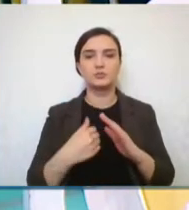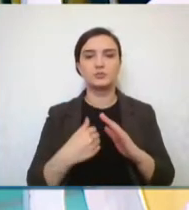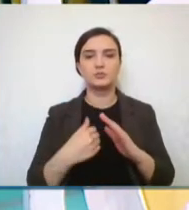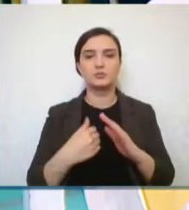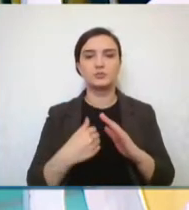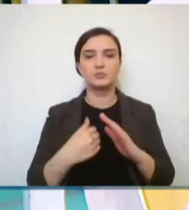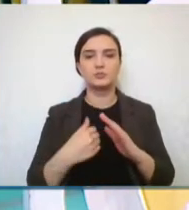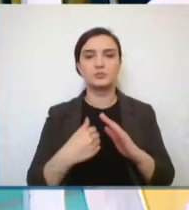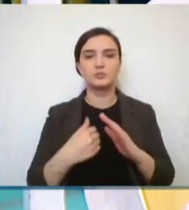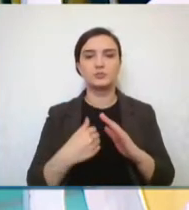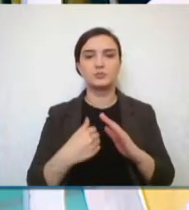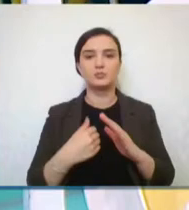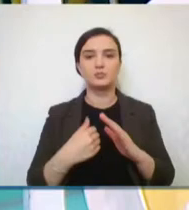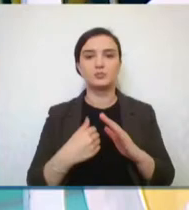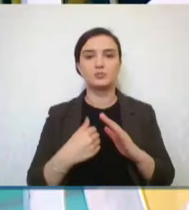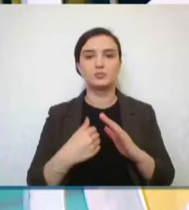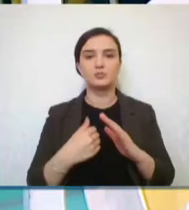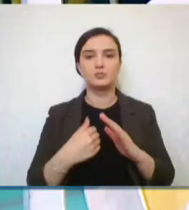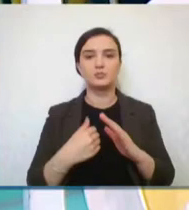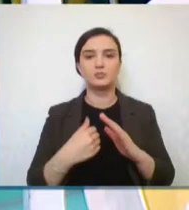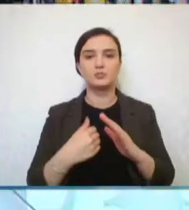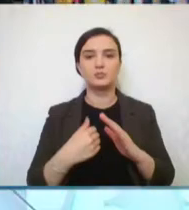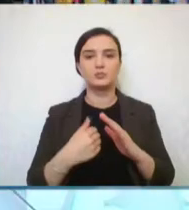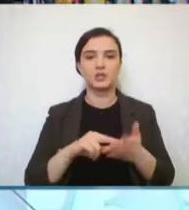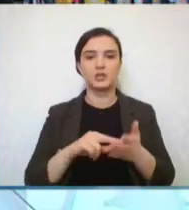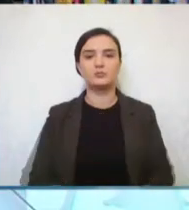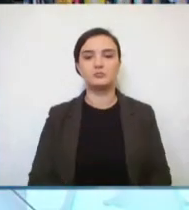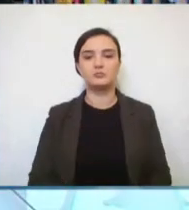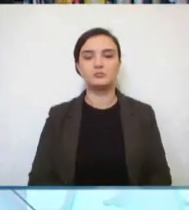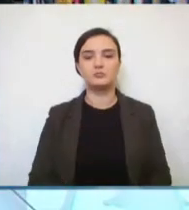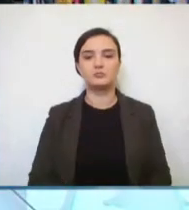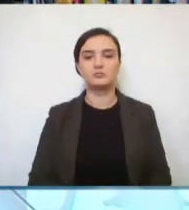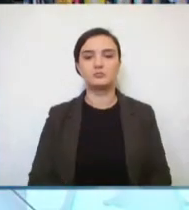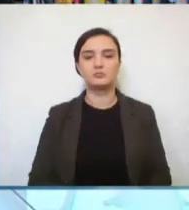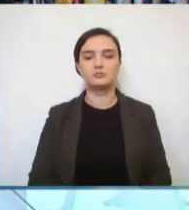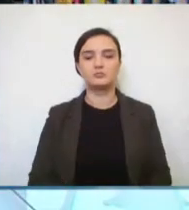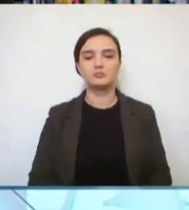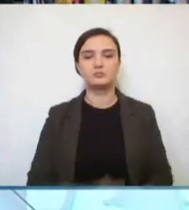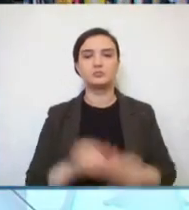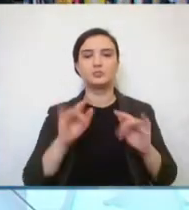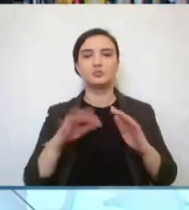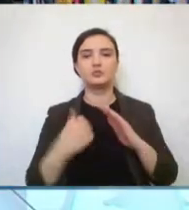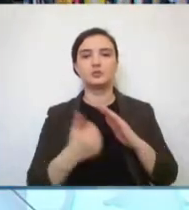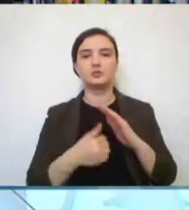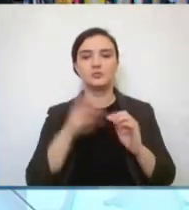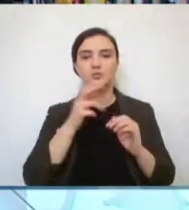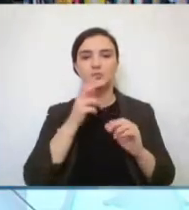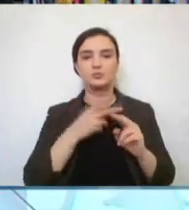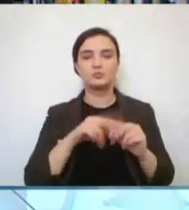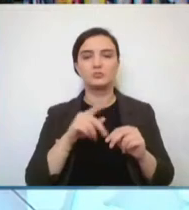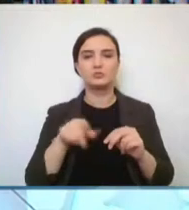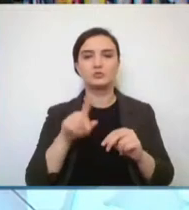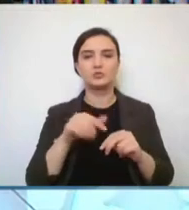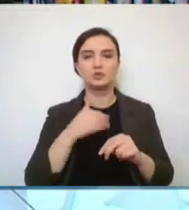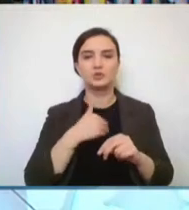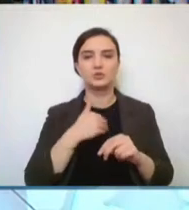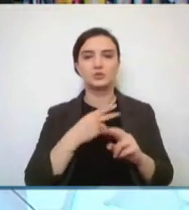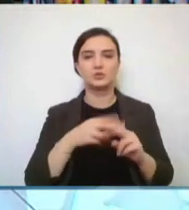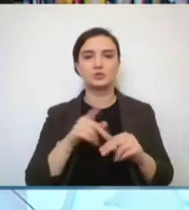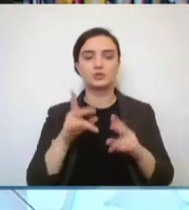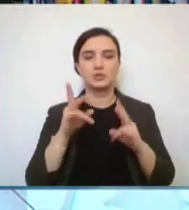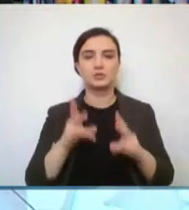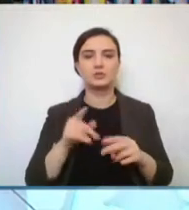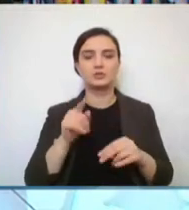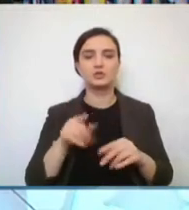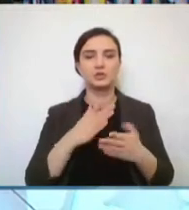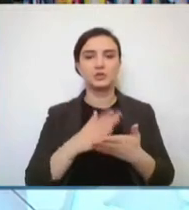უბრალოდ დაანახო შენ თავს, რომ ის უსაქმურობა იმით იყო გამოწვეული, რომ შენ გინდოდა და შენ დაგეგმე. შენ ხარ